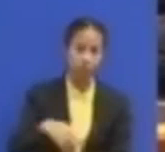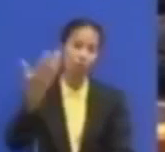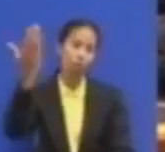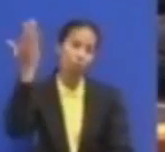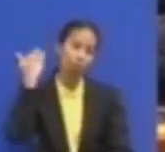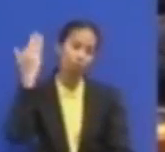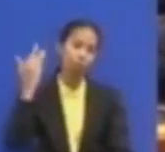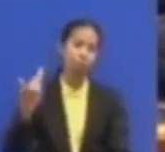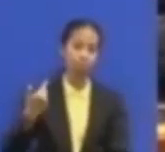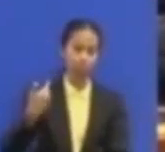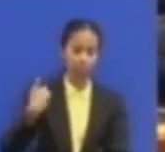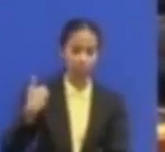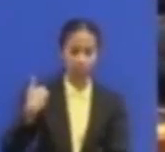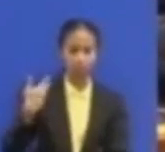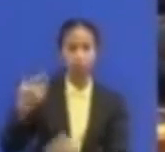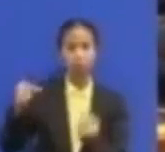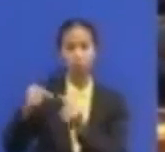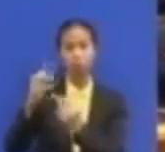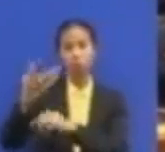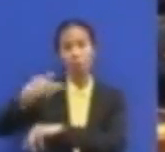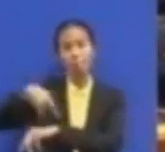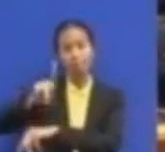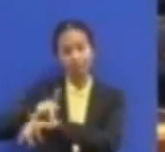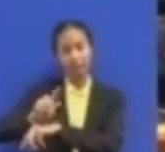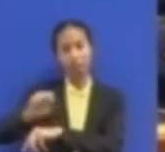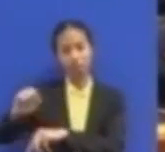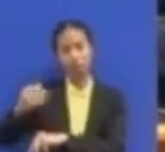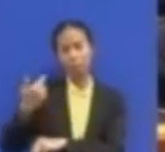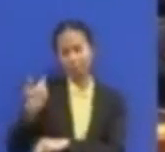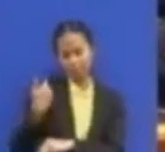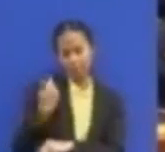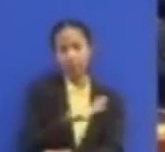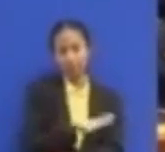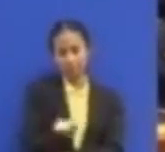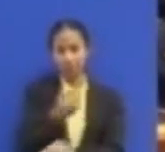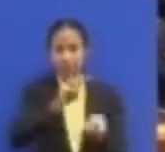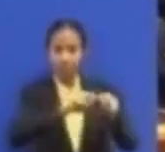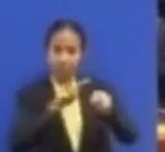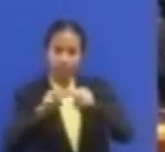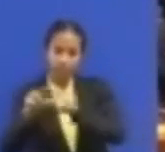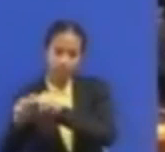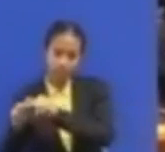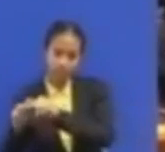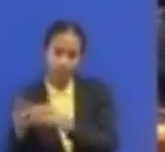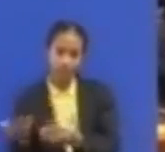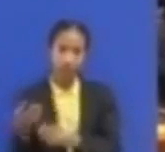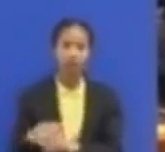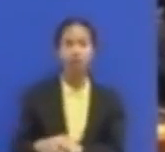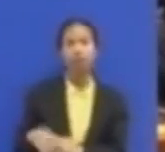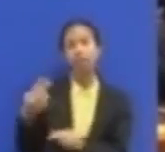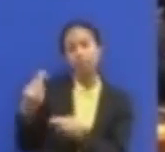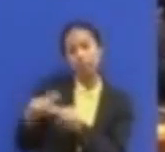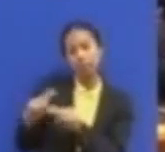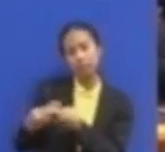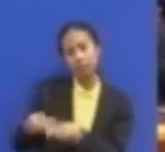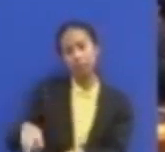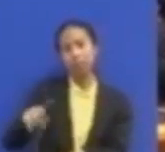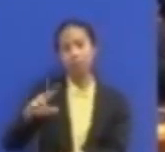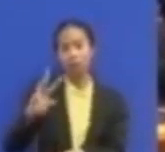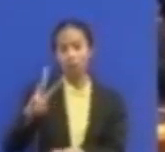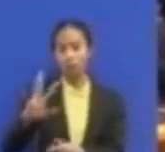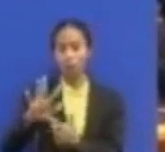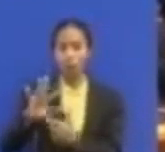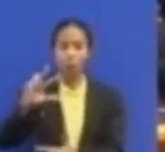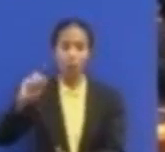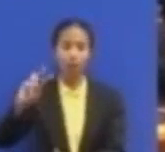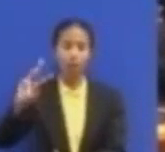ฐสภาอยู่ในส.ส.ชุดที่25เนี่ยหลายท่านด้วยกันนะครับท่านวันนอวันมูฮัมหมัดนอมาธา1ท่านก็อยู่ในที่นี้ด้วยนะครับ